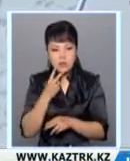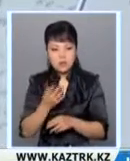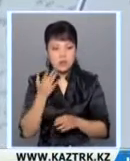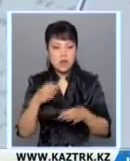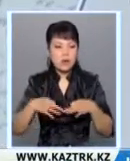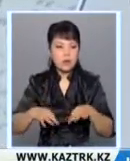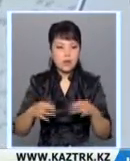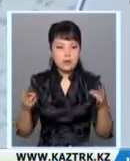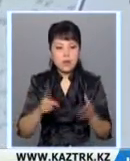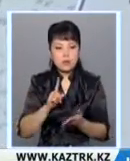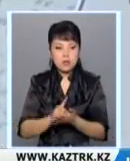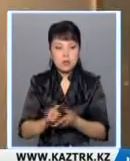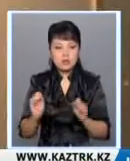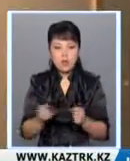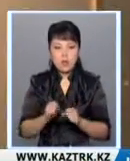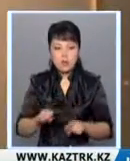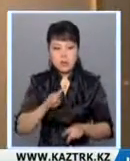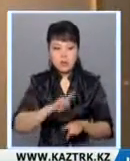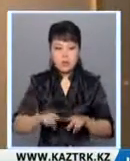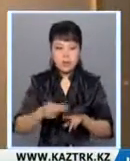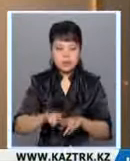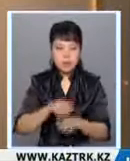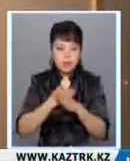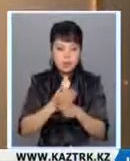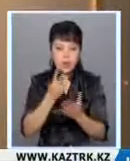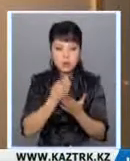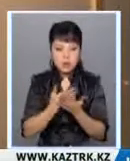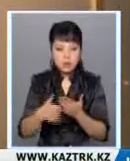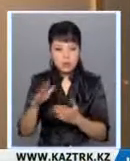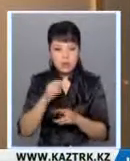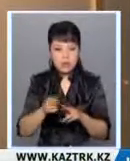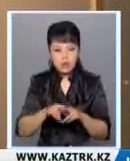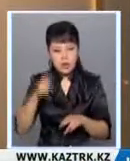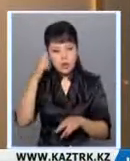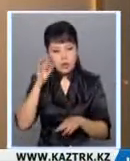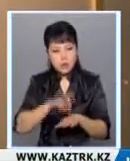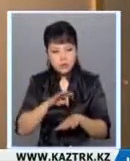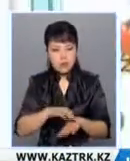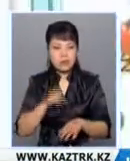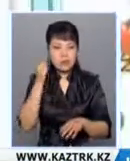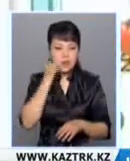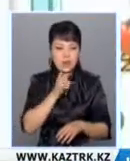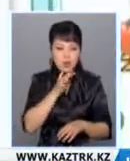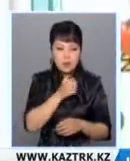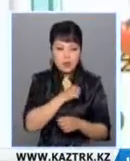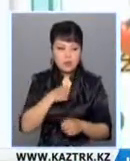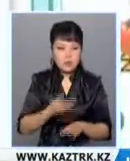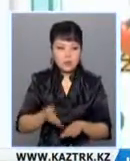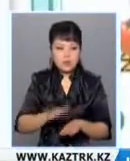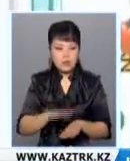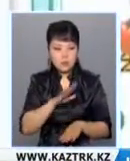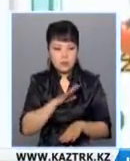көлігі керек дейді ауыл тұрғыны. Өйткені 5000-нан астам тұрғын кешкі мезгілде бас ауырып балтыры сыздай қалса, жедел жәрдем